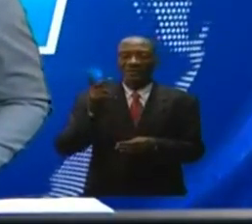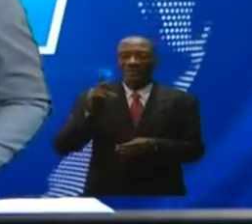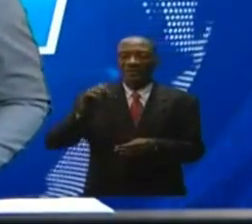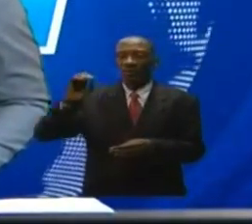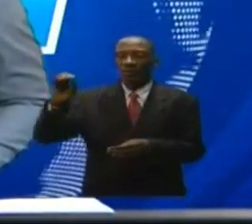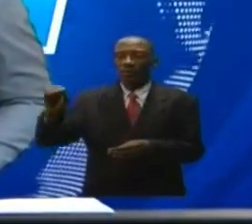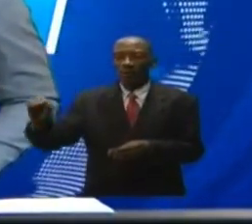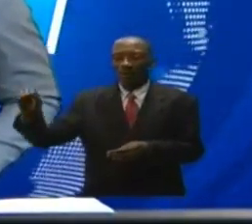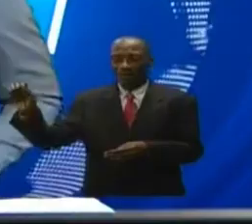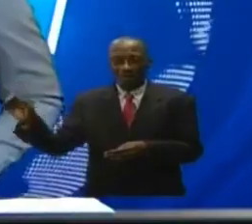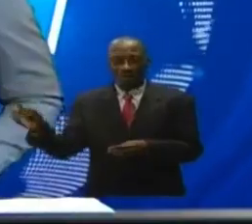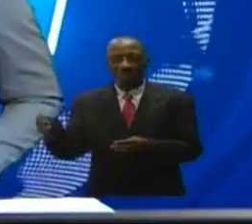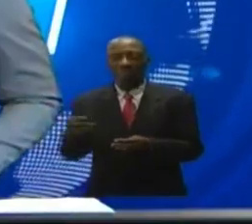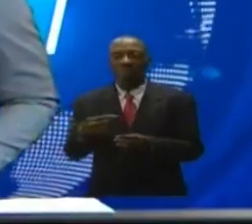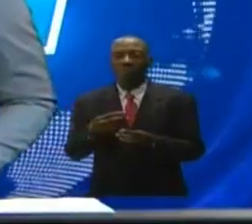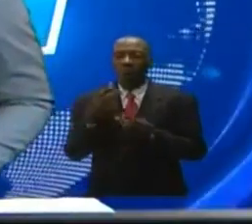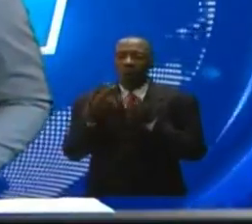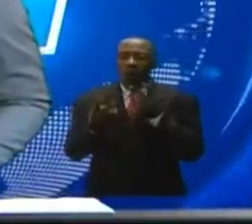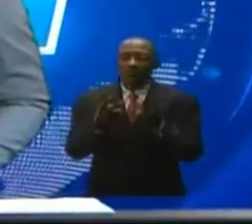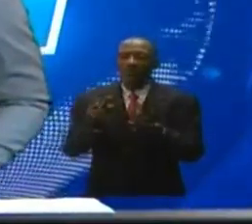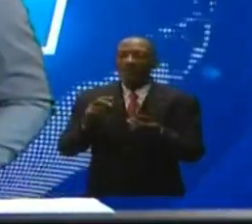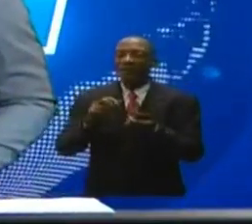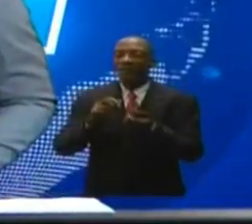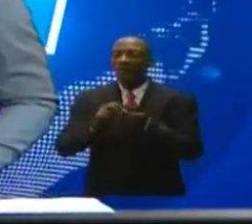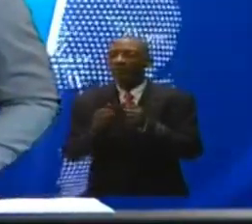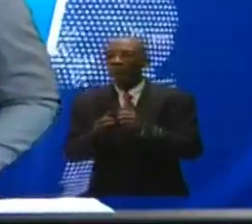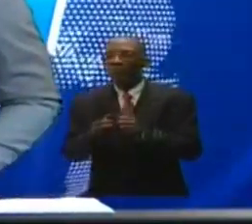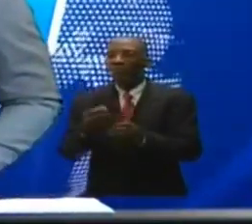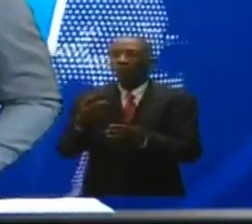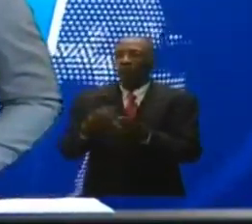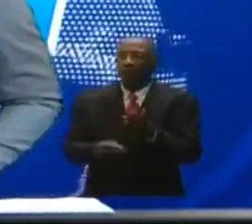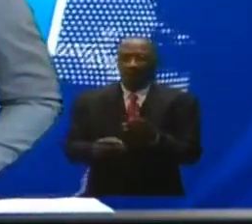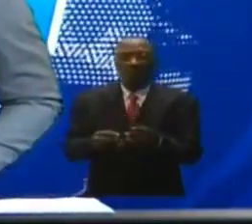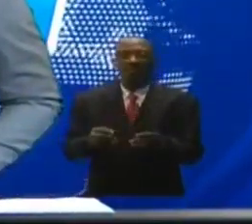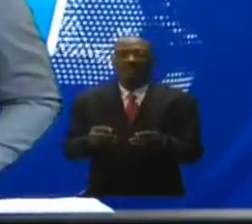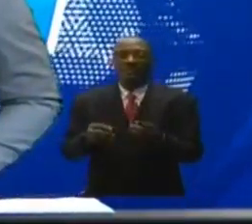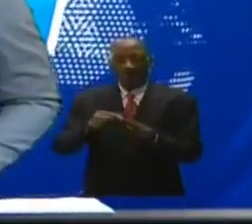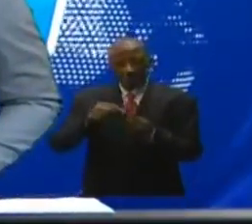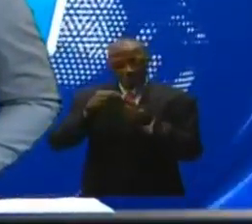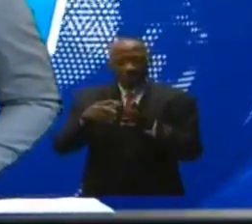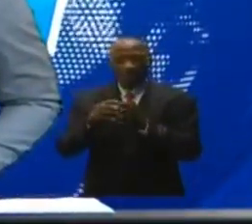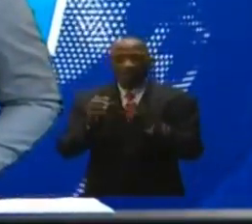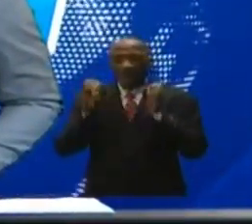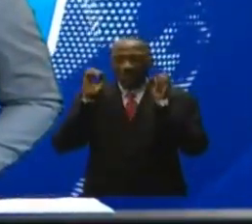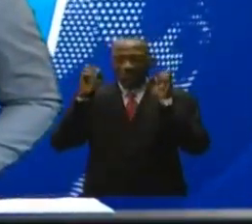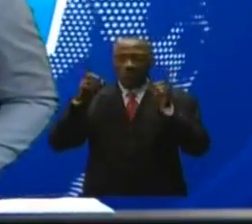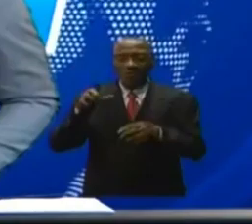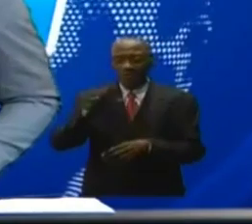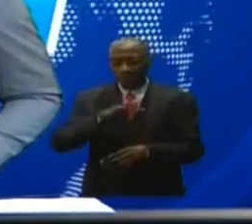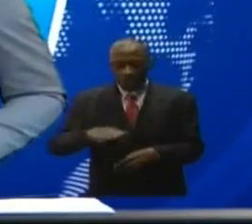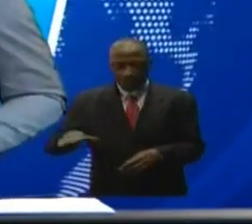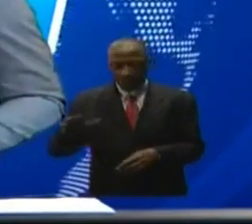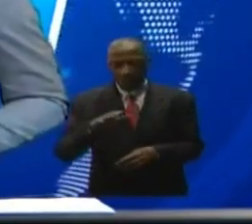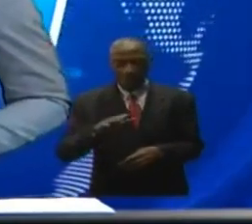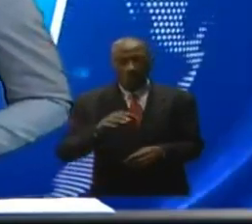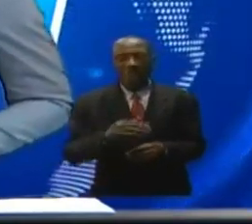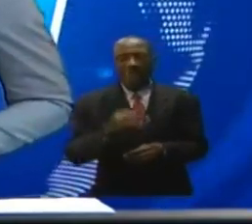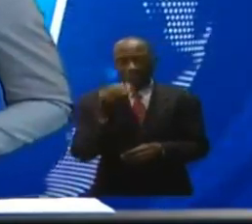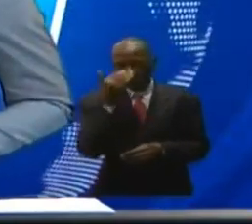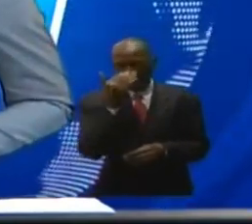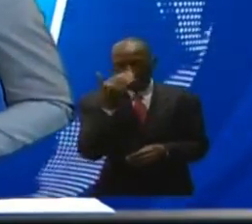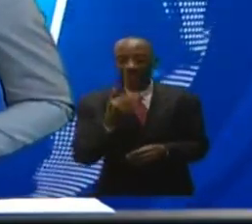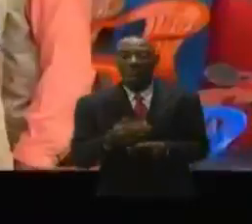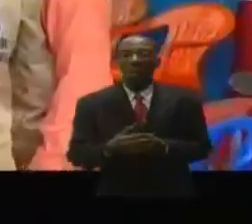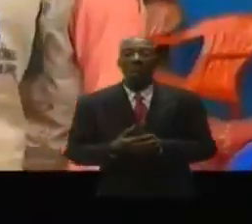réception et traitement de candidatures à réputation nationale, un reportage de Teti Samba dans un film de Régis